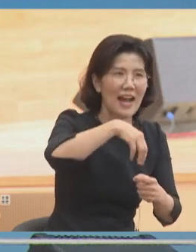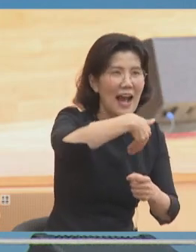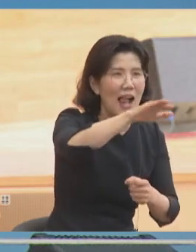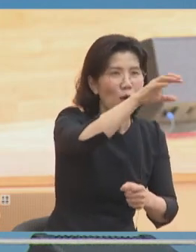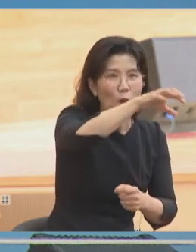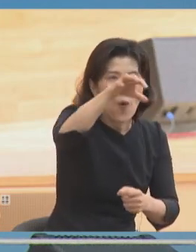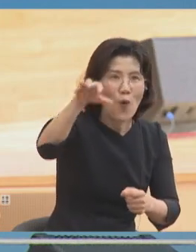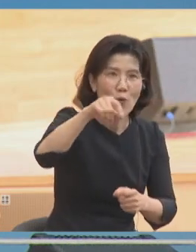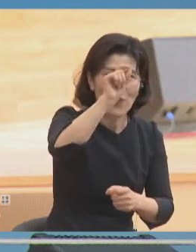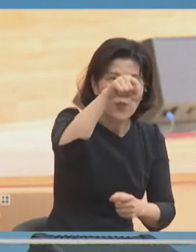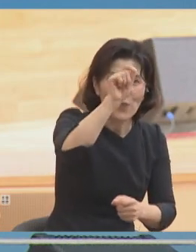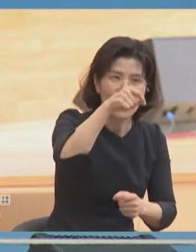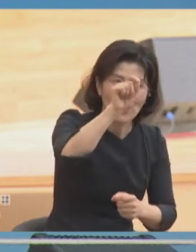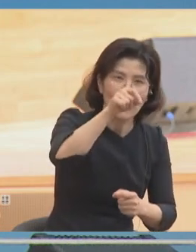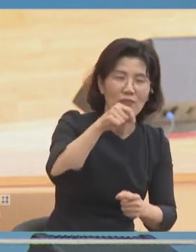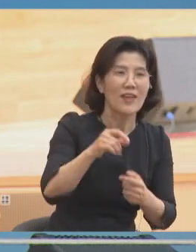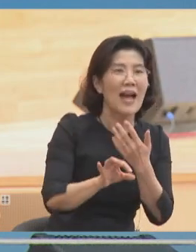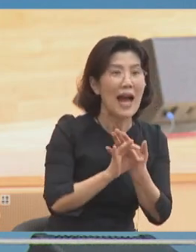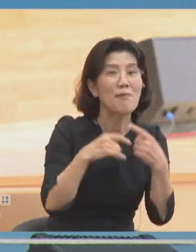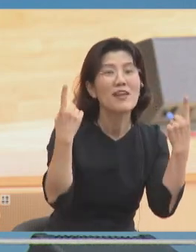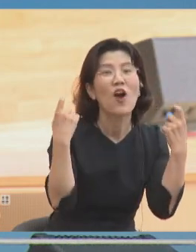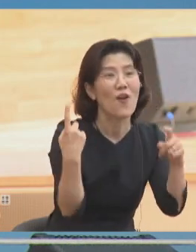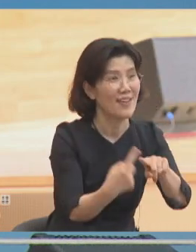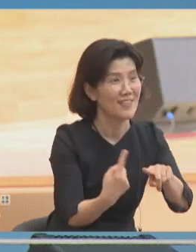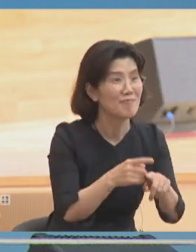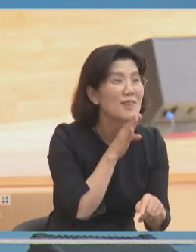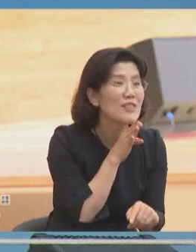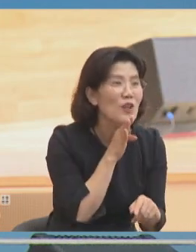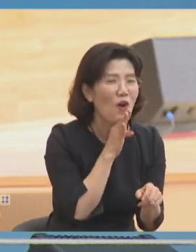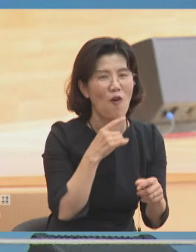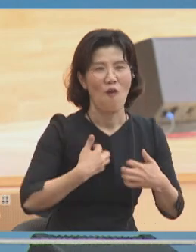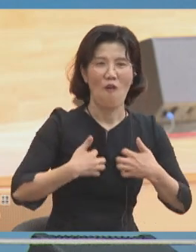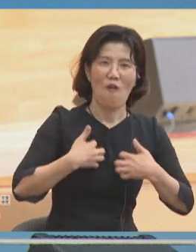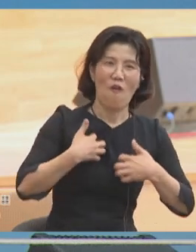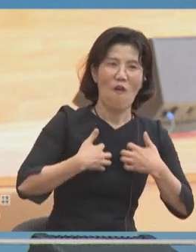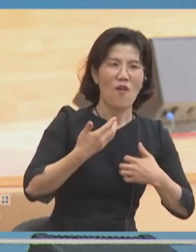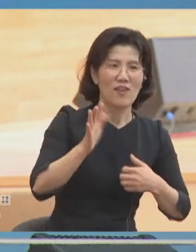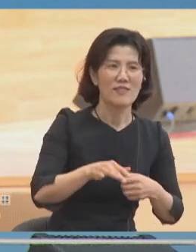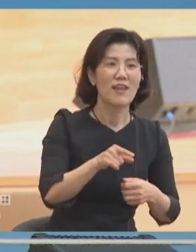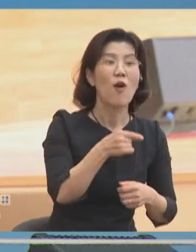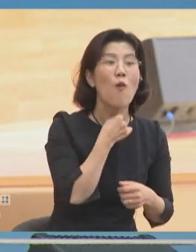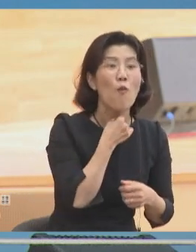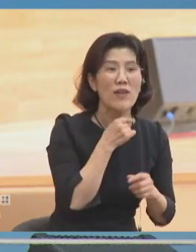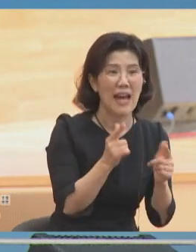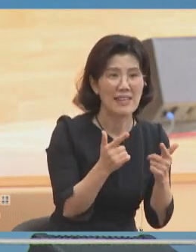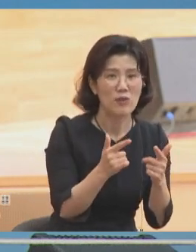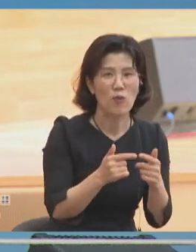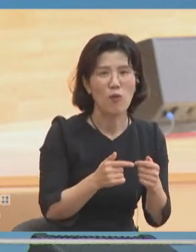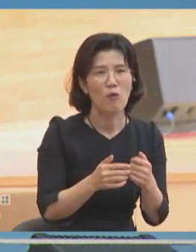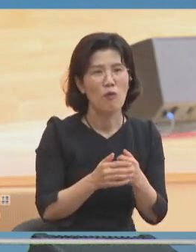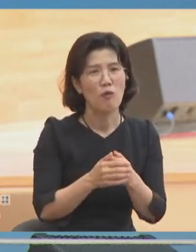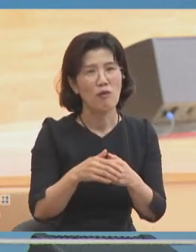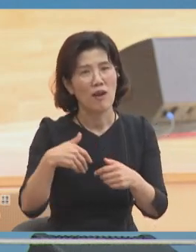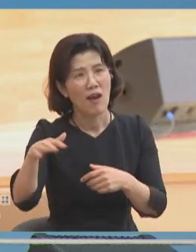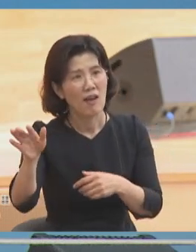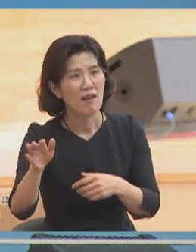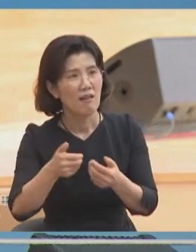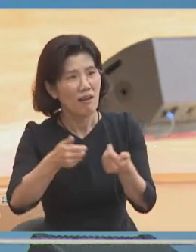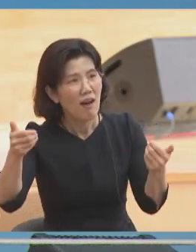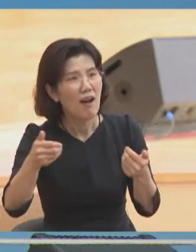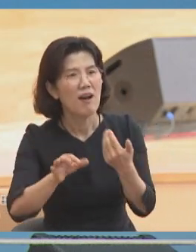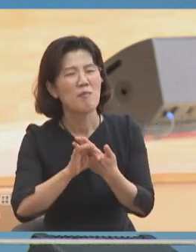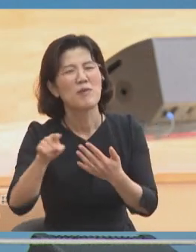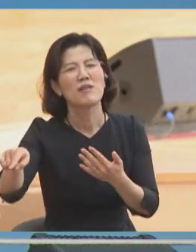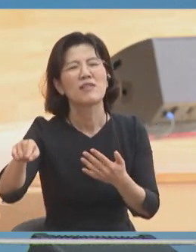부릅니까 여행이라 부르죠 아주 즐겁습니다 그런데 원해서 가는 길이 아니면 그것은 여행이 아니라